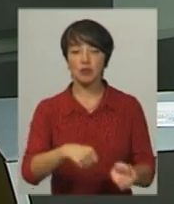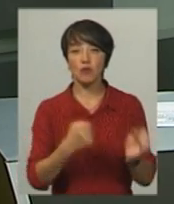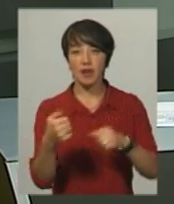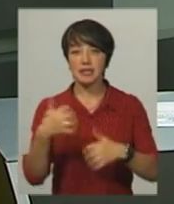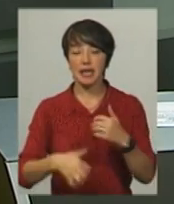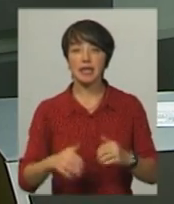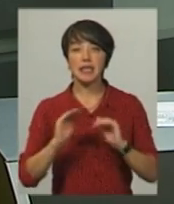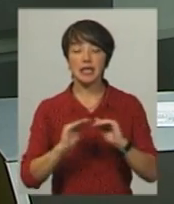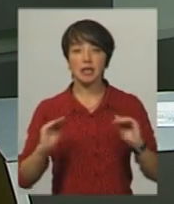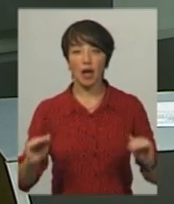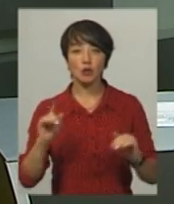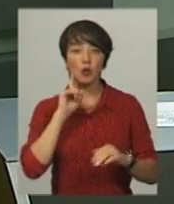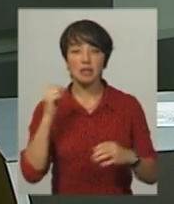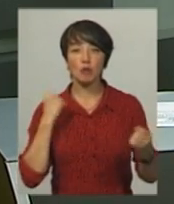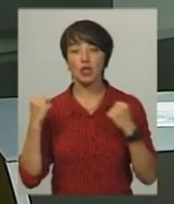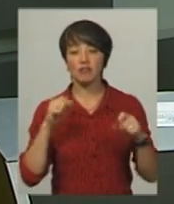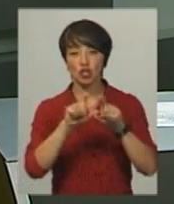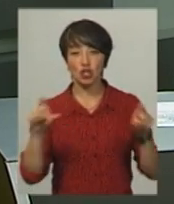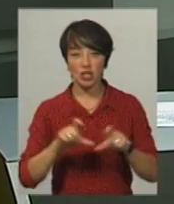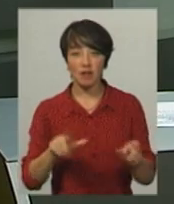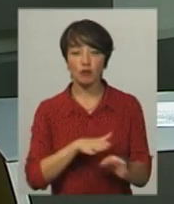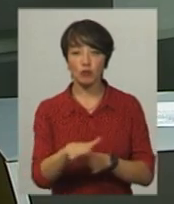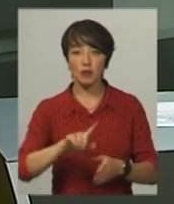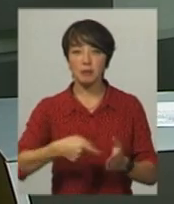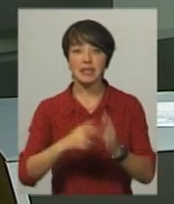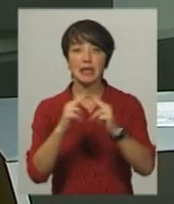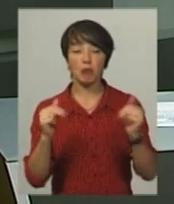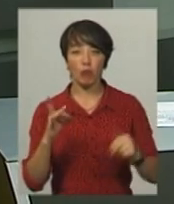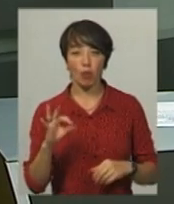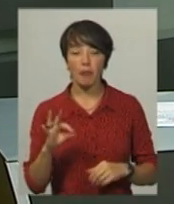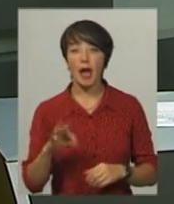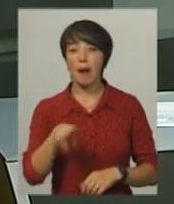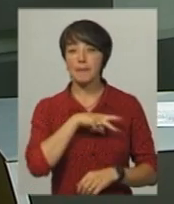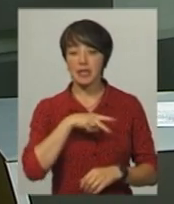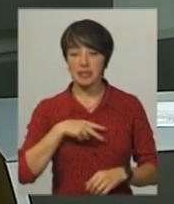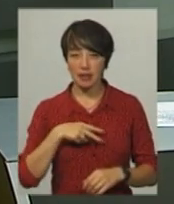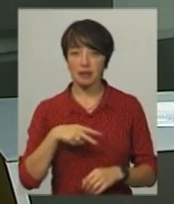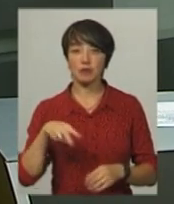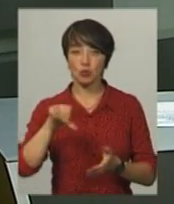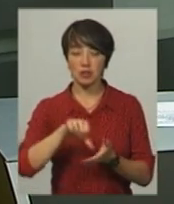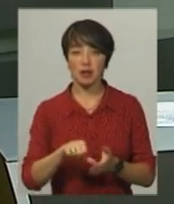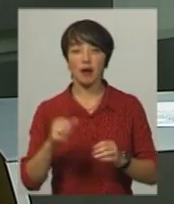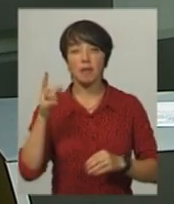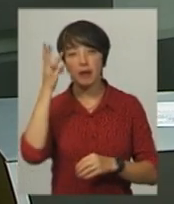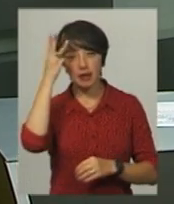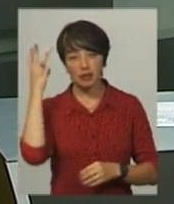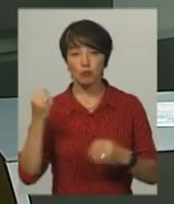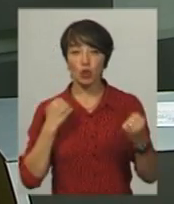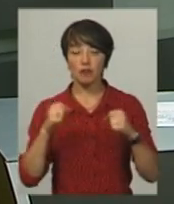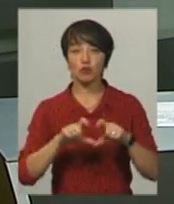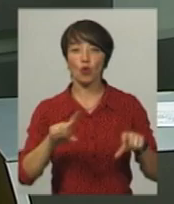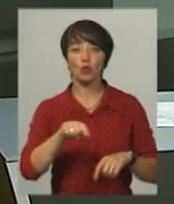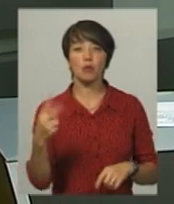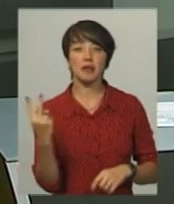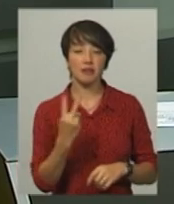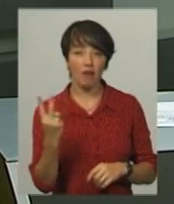серед дитячо-юнацьких спортивних шкіл, який відбувався у місті Дніпро. Призерки – вихованки Хмельницької дитячо-юнацької спортивної школи